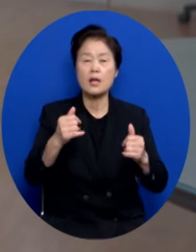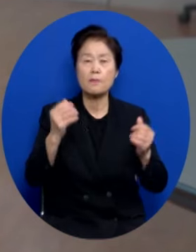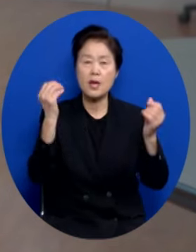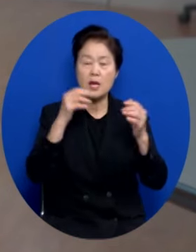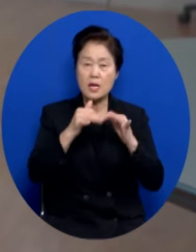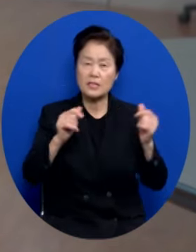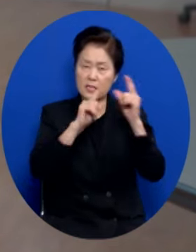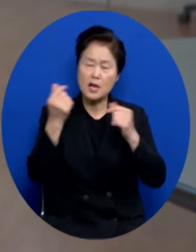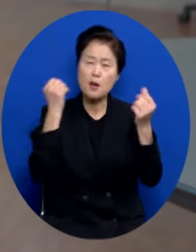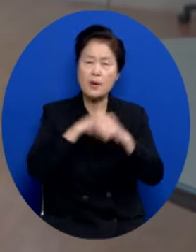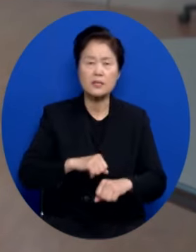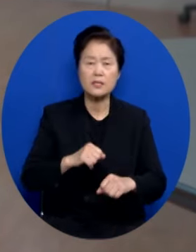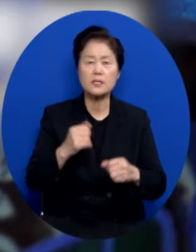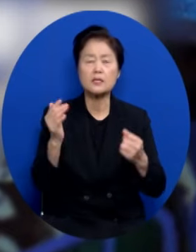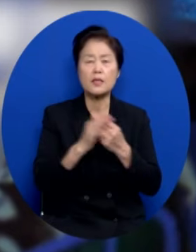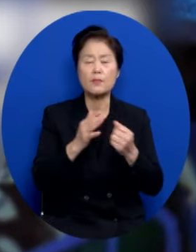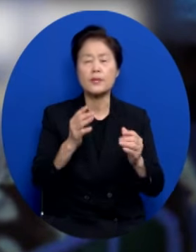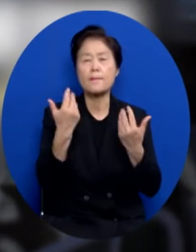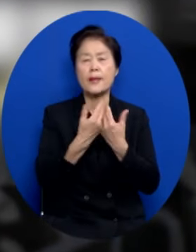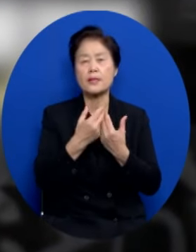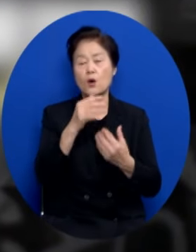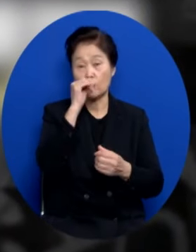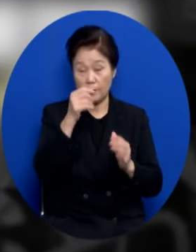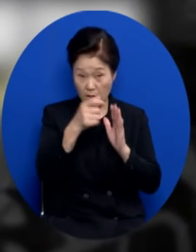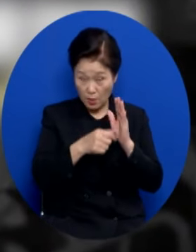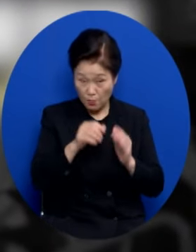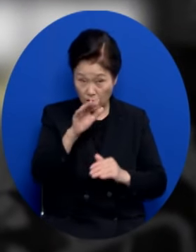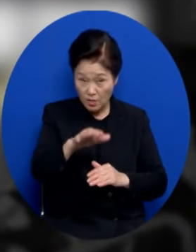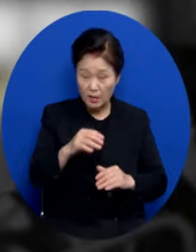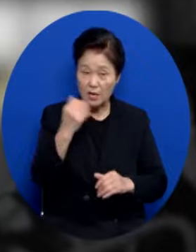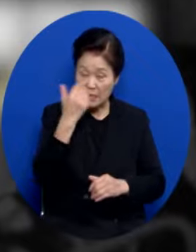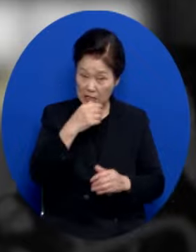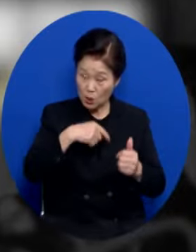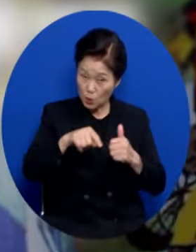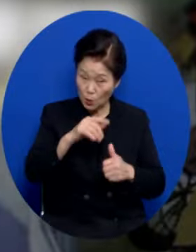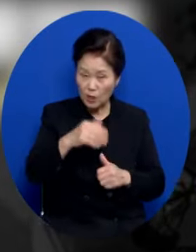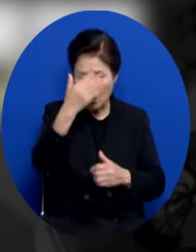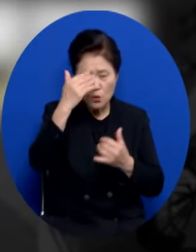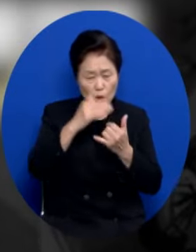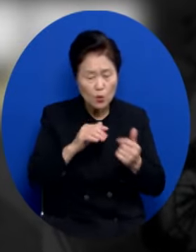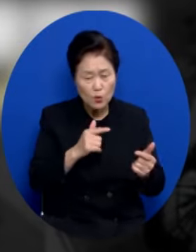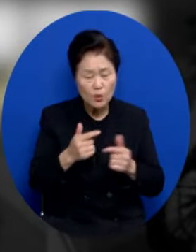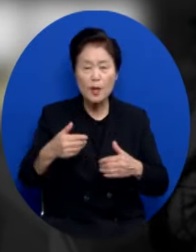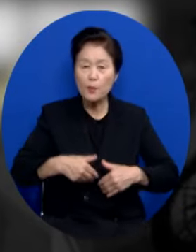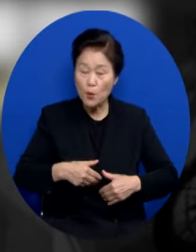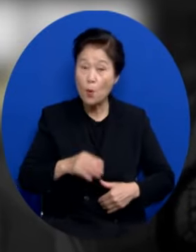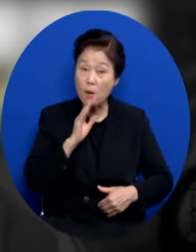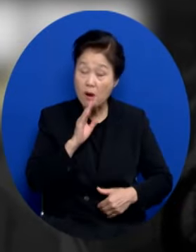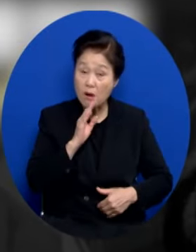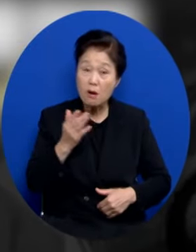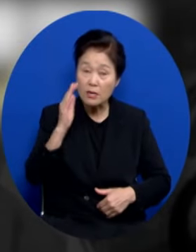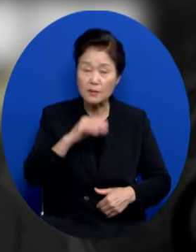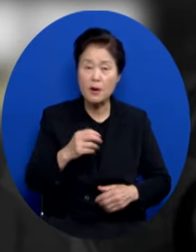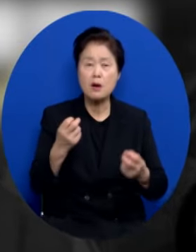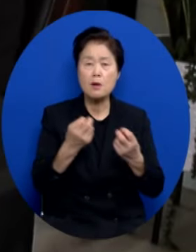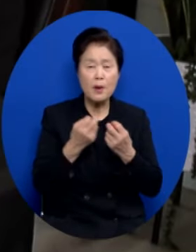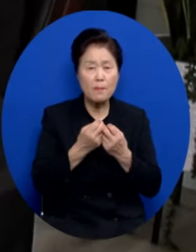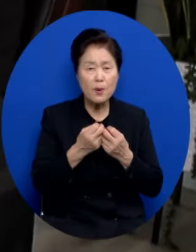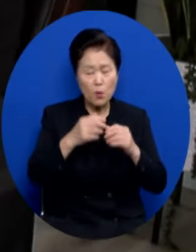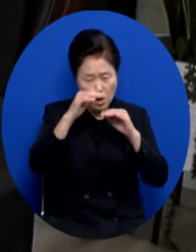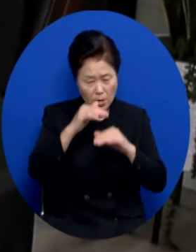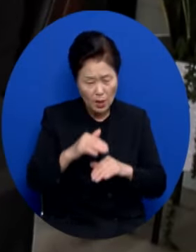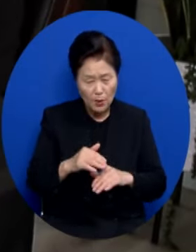때문에 절대 반대해야 됩니다. 다큐멘터리에서는 성교육이 청소년에게 필요한 과정이지만 그 방식과 내용이